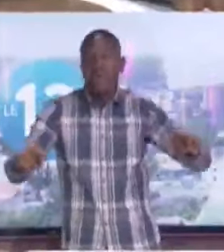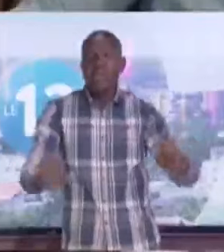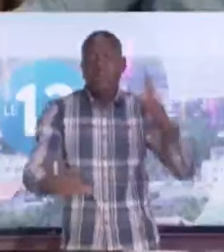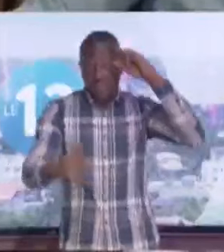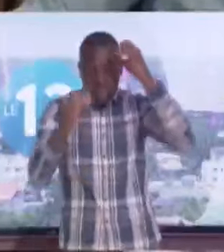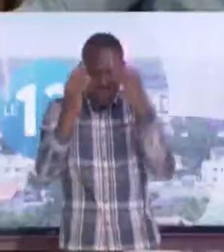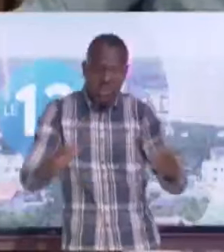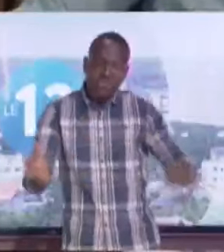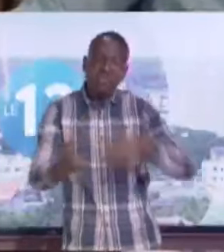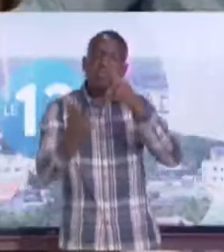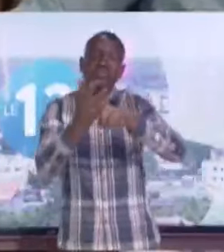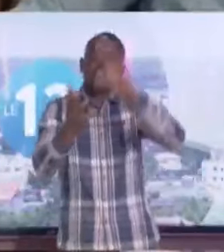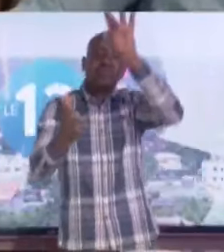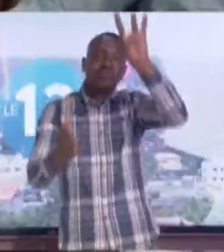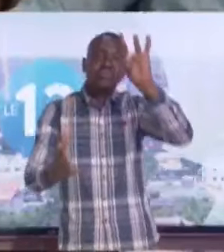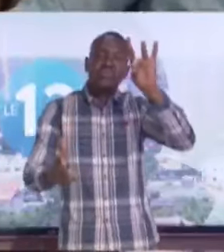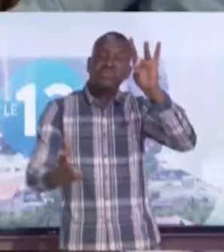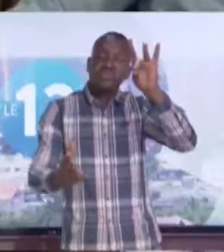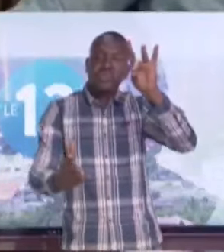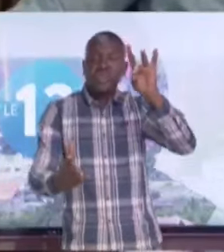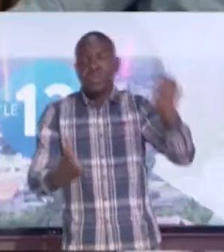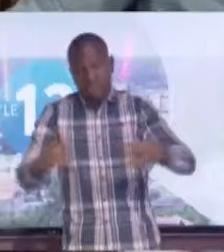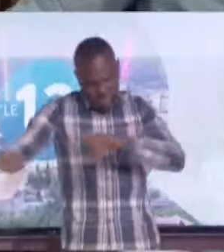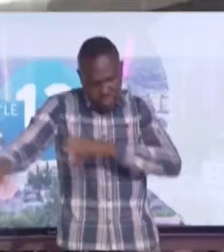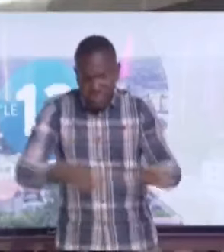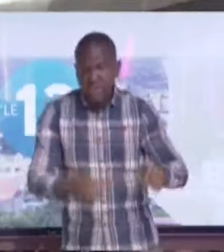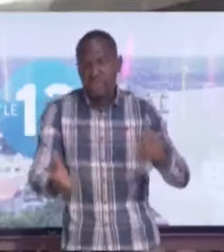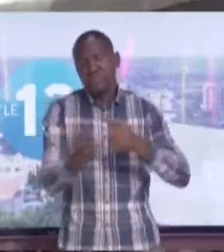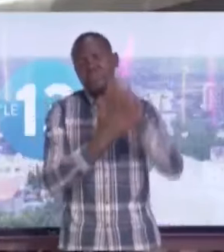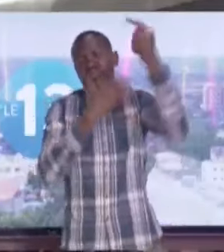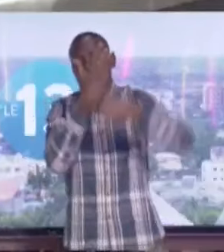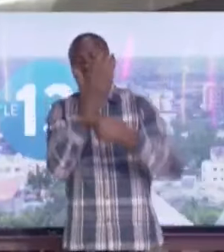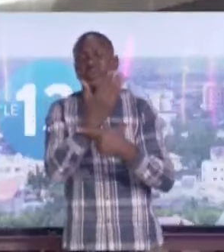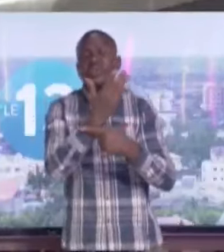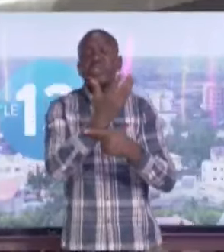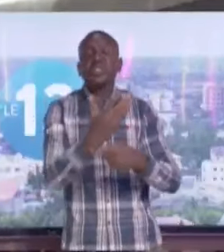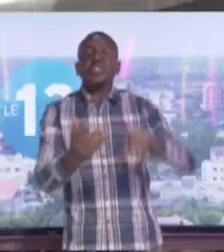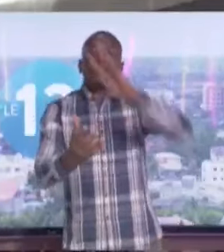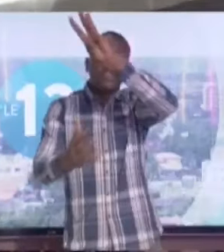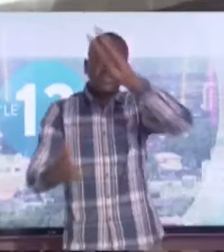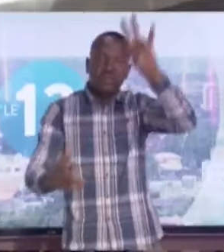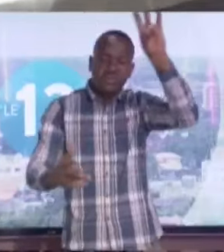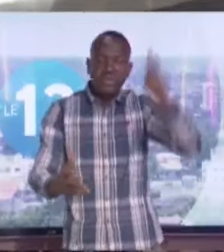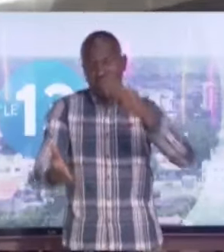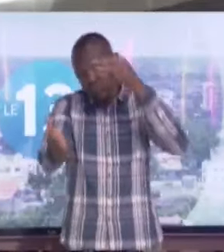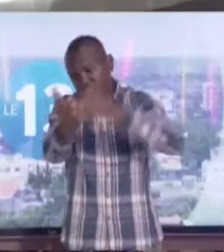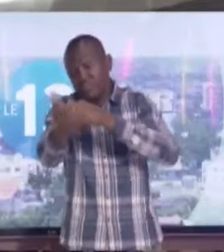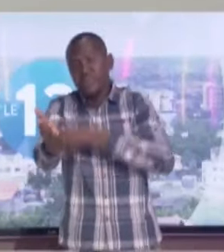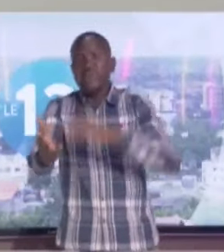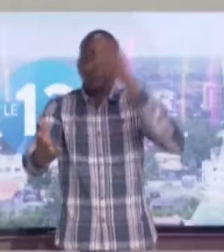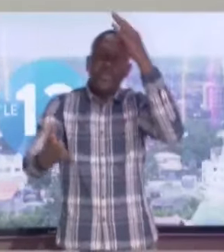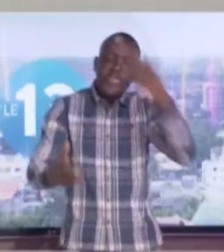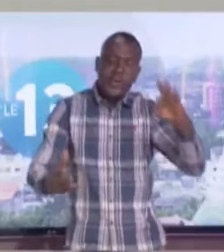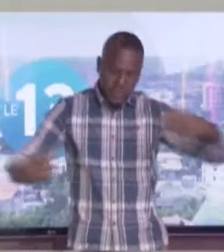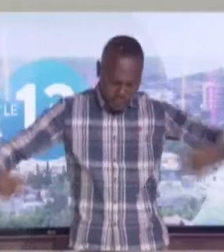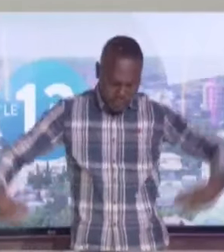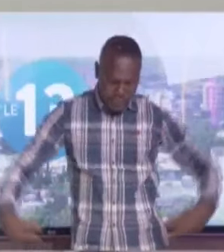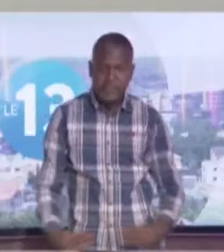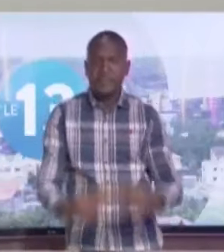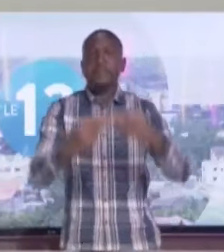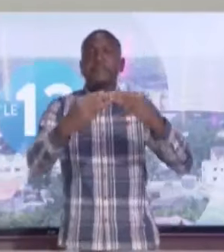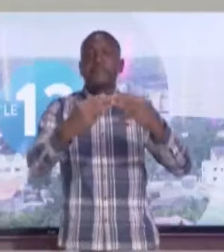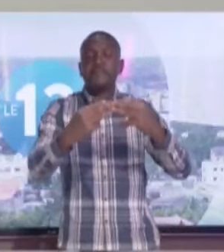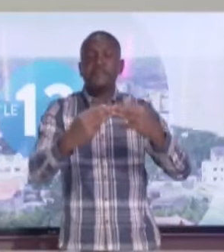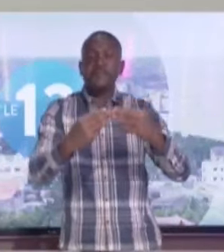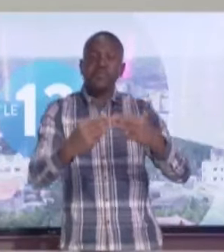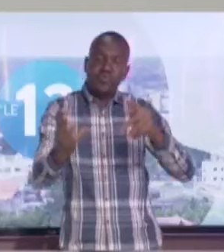l'horizon 2028. Pour la réalisation de ce projet, 5 milliards de francs CFA sont mobilisés.